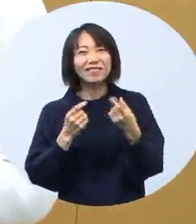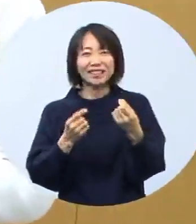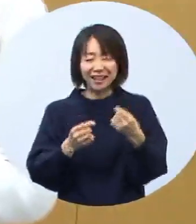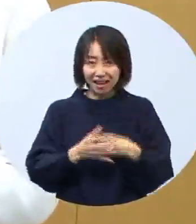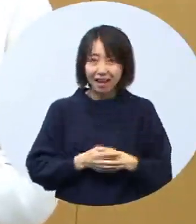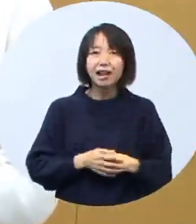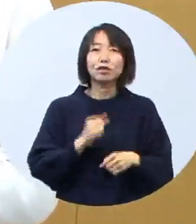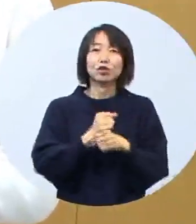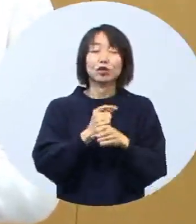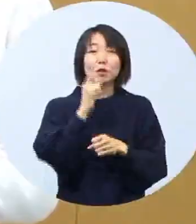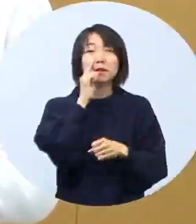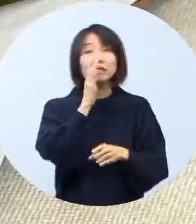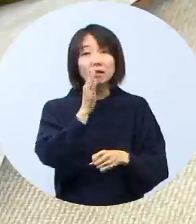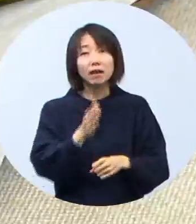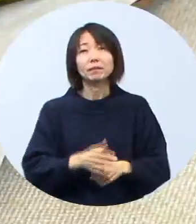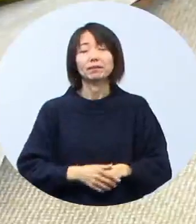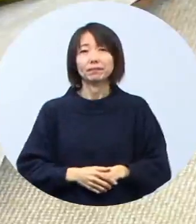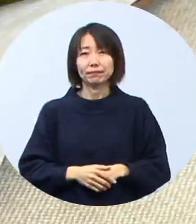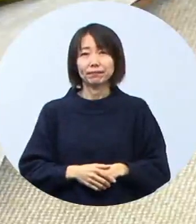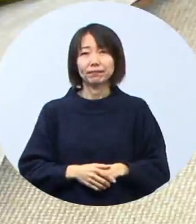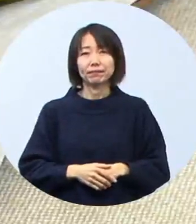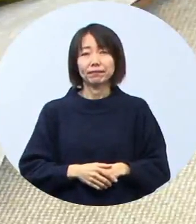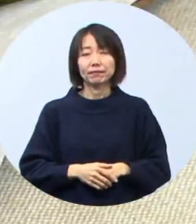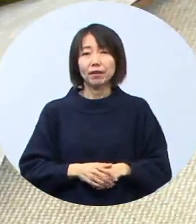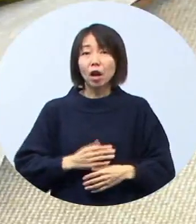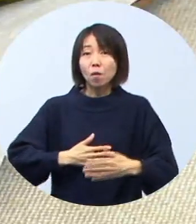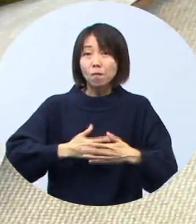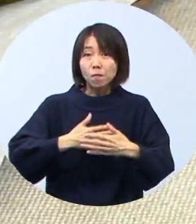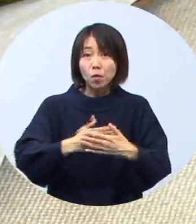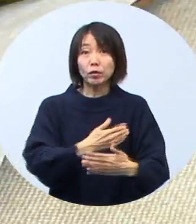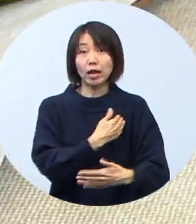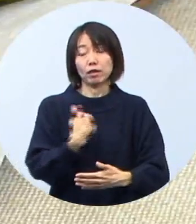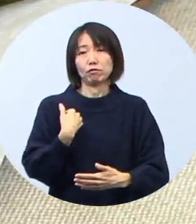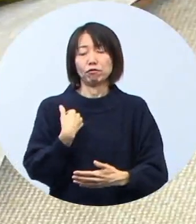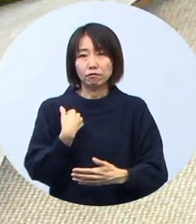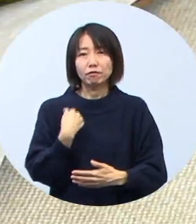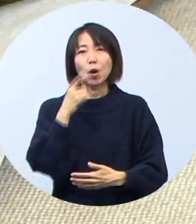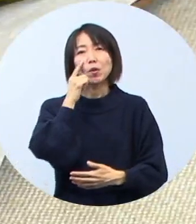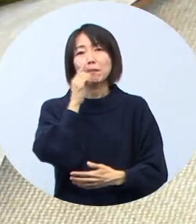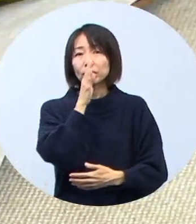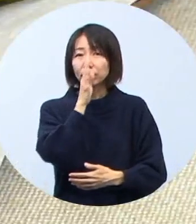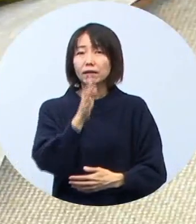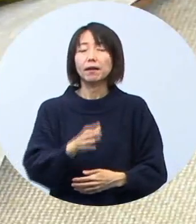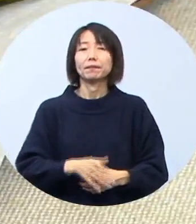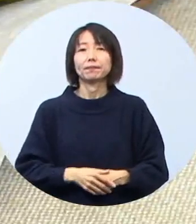てください。 ボリューム満点な一品、お試しください。